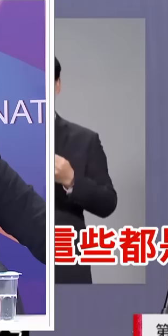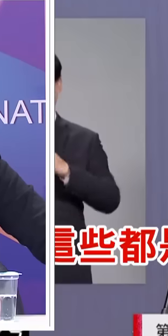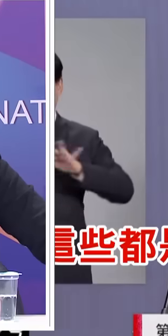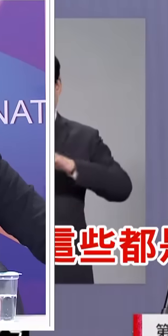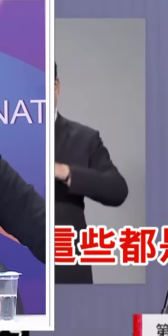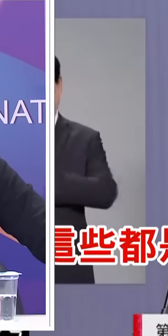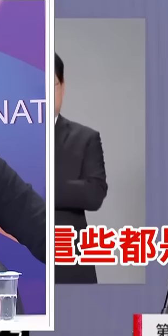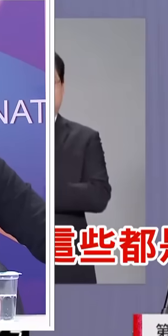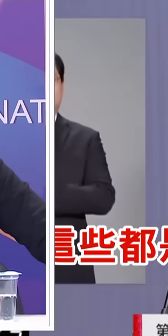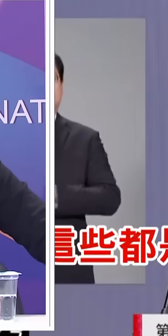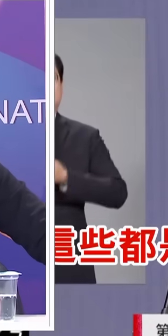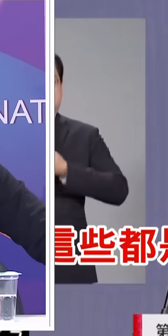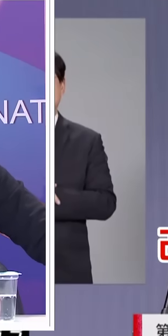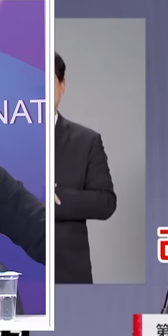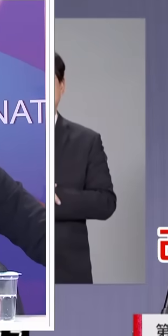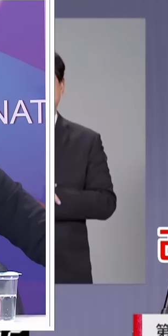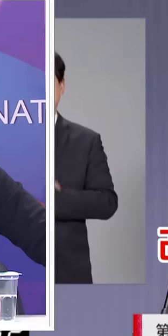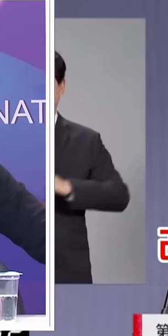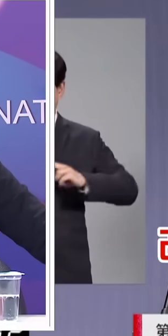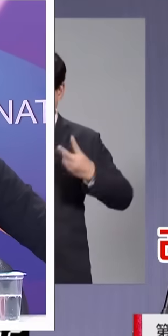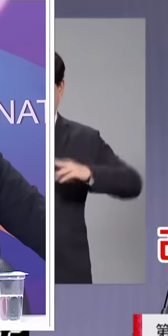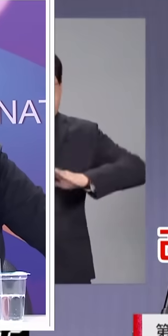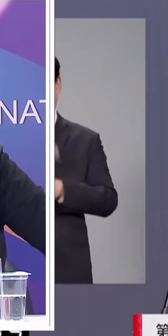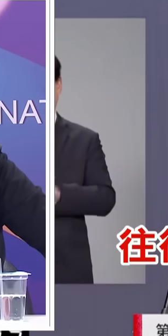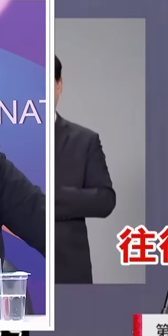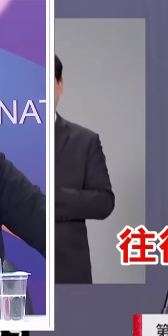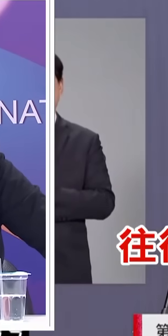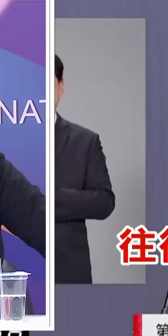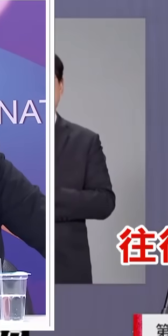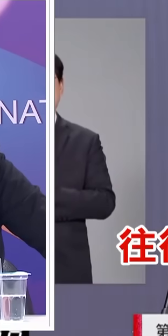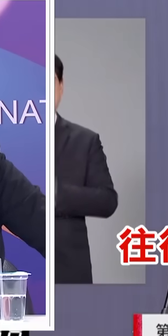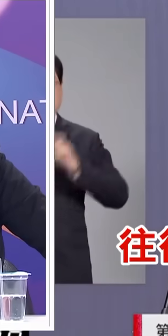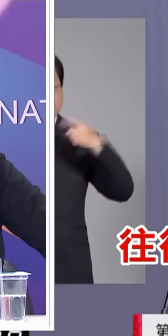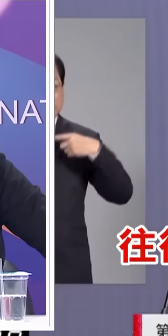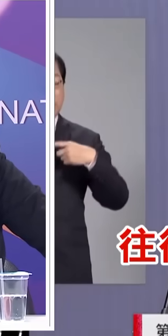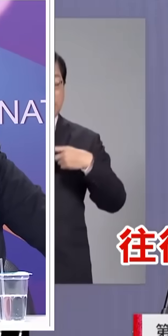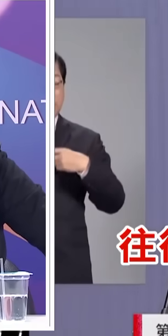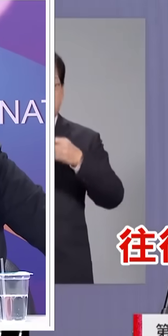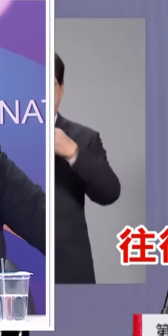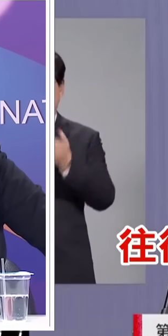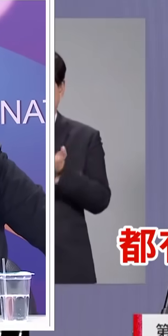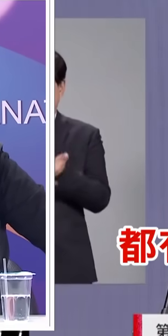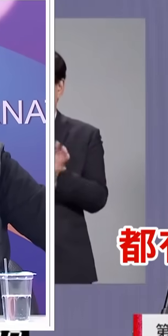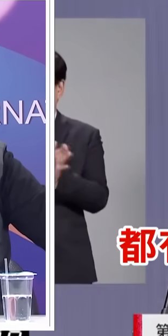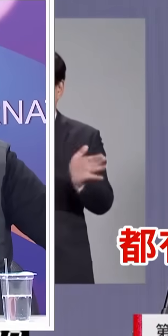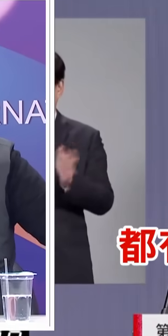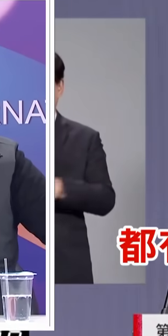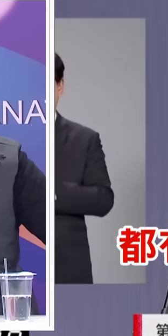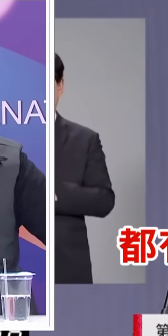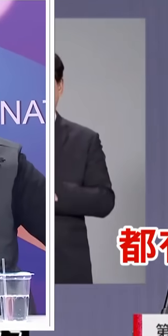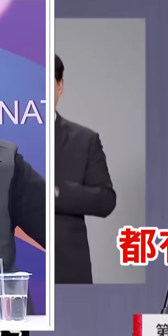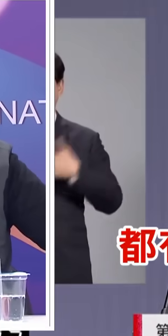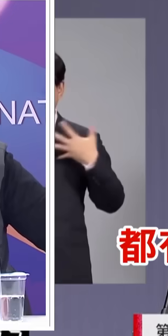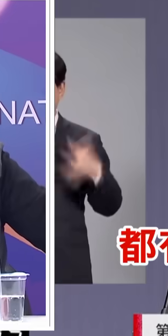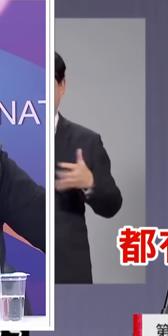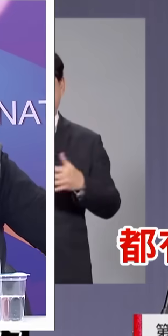告啦。只要民进党2024年赢，第一个通过的就是数位中介法。为什么呢？因为